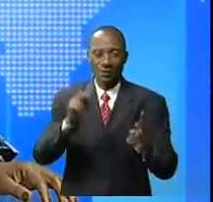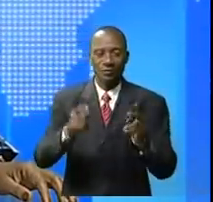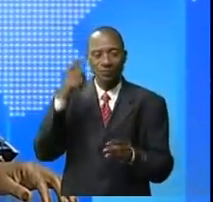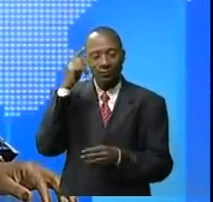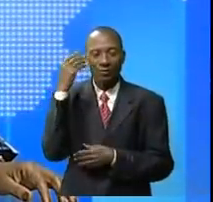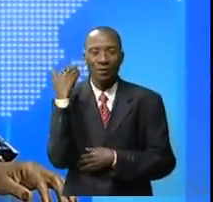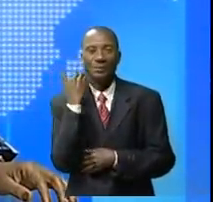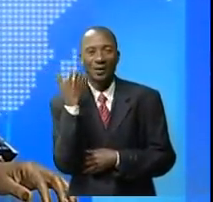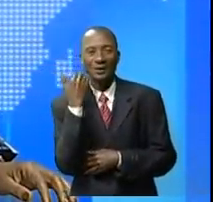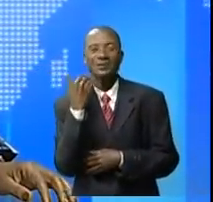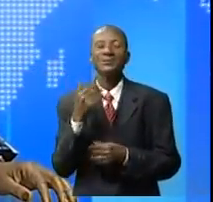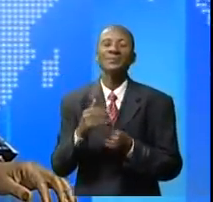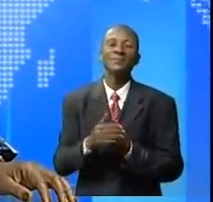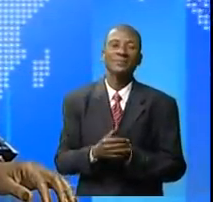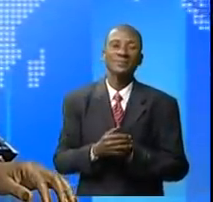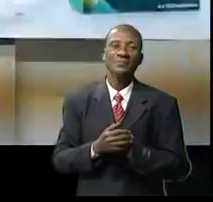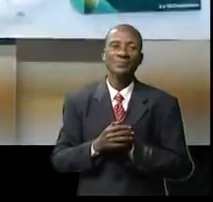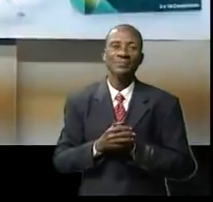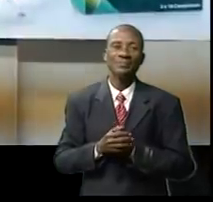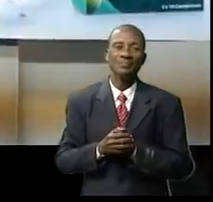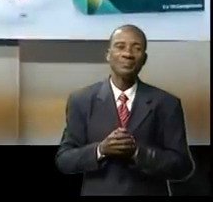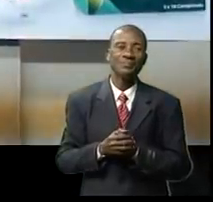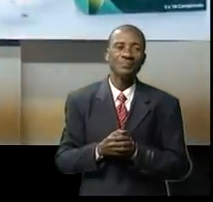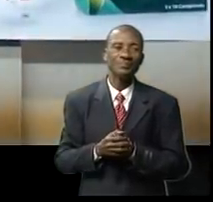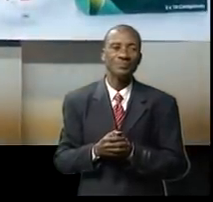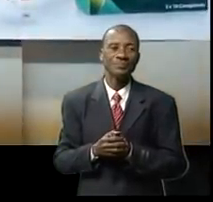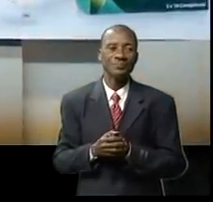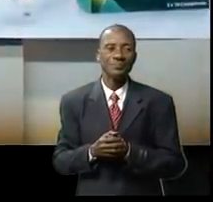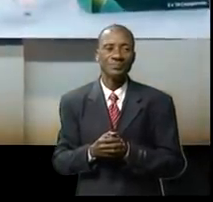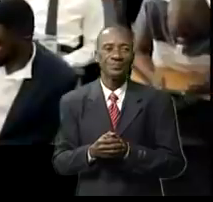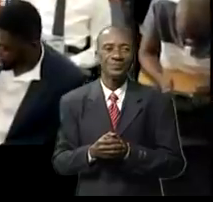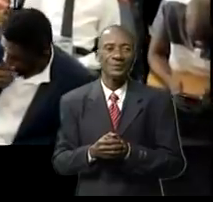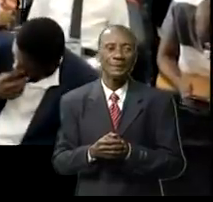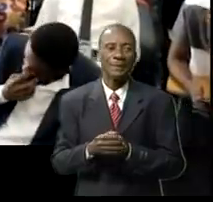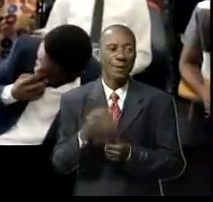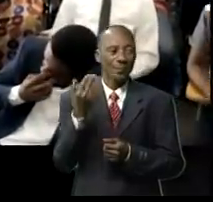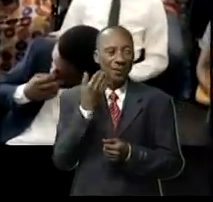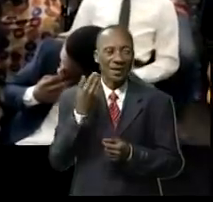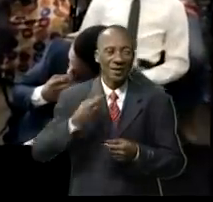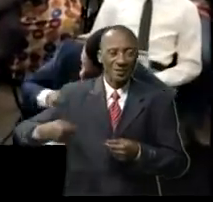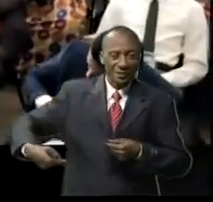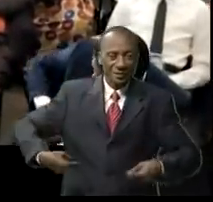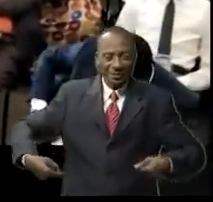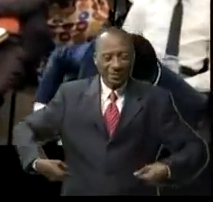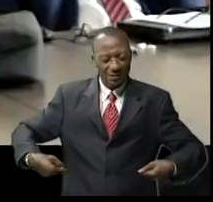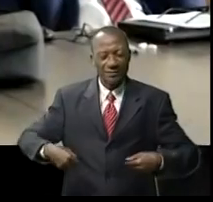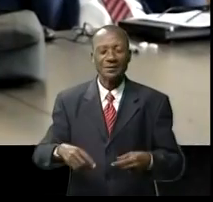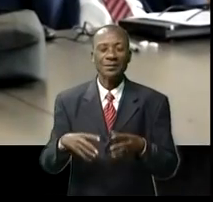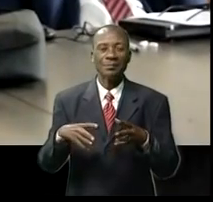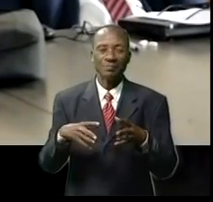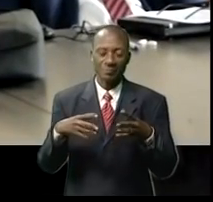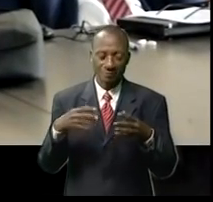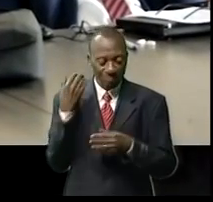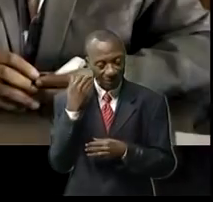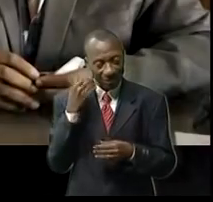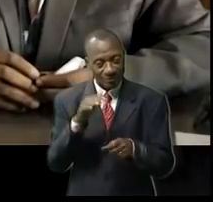de ces différentes maladies. Hypertension artérielle, cancer, diabète, maladies cardiovasculaires, pancréatite